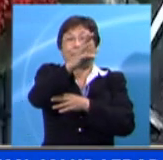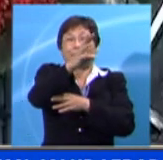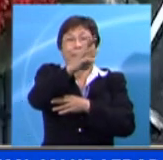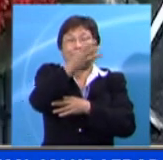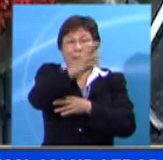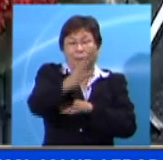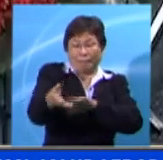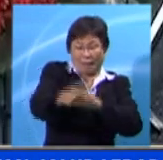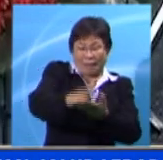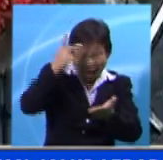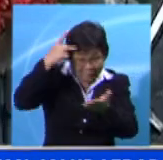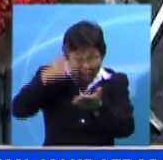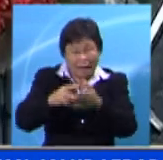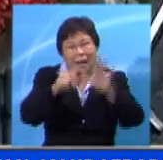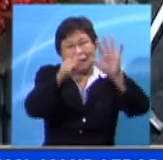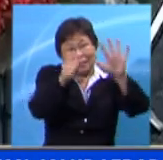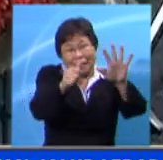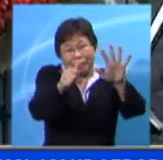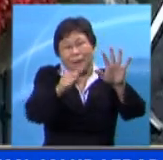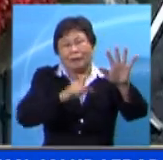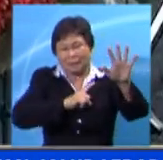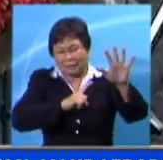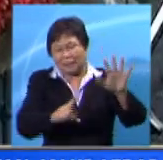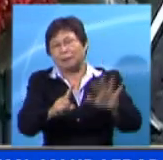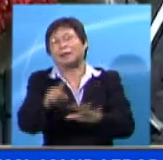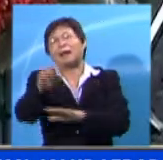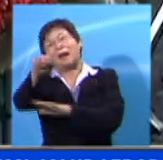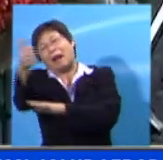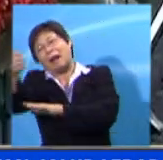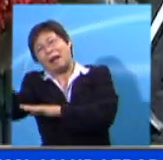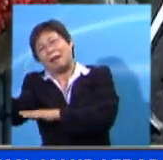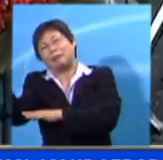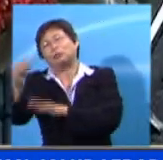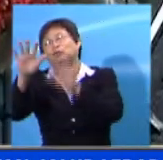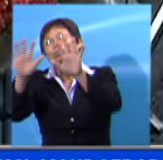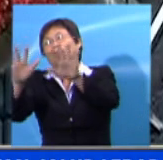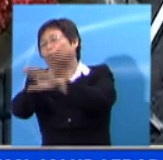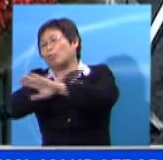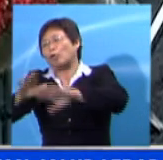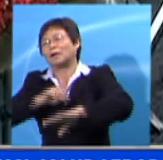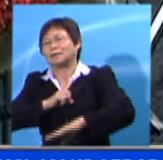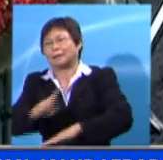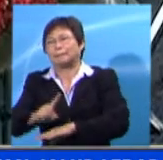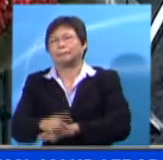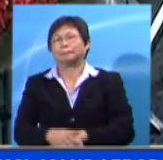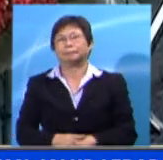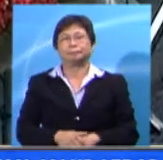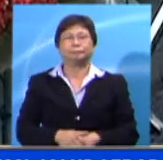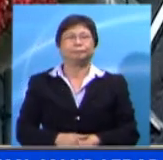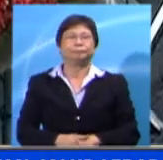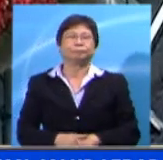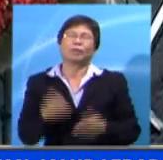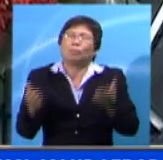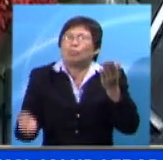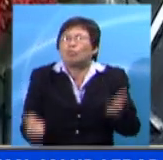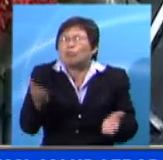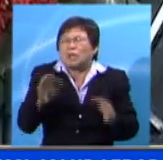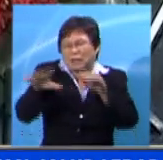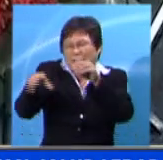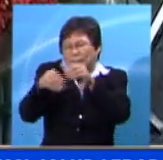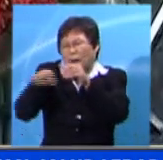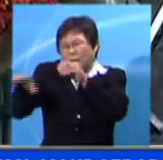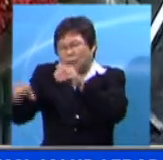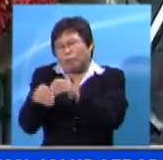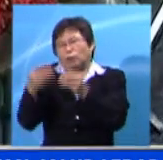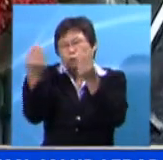dikenal pasti enam adalah beragama Islam dan bakinya 10 bukan beragama Islam Jadi mungkin ada pertambahan